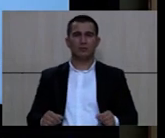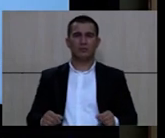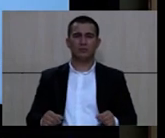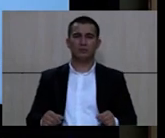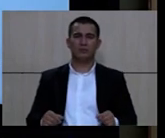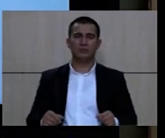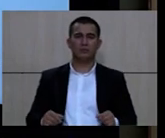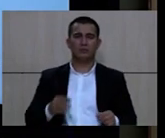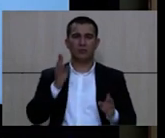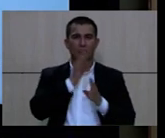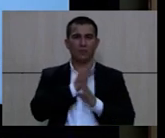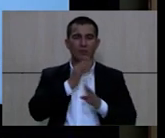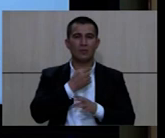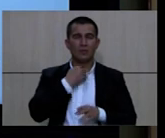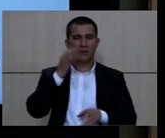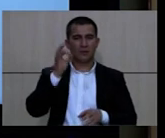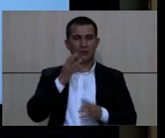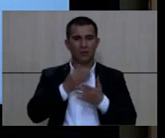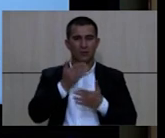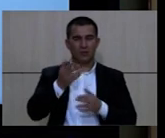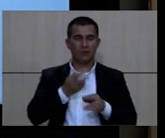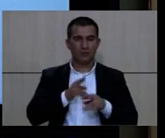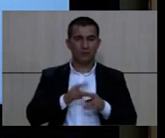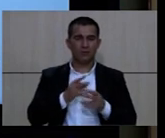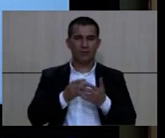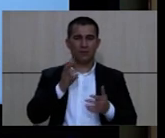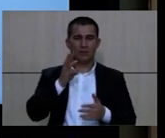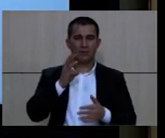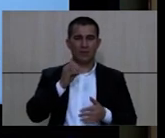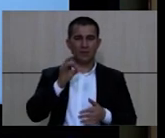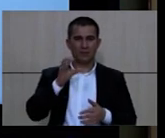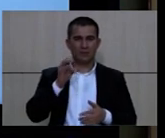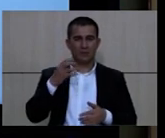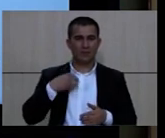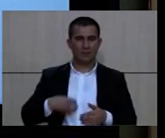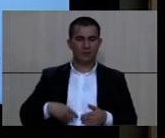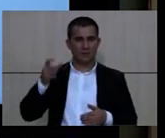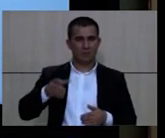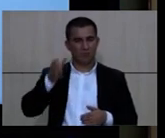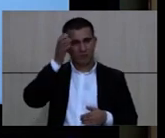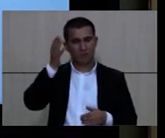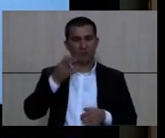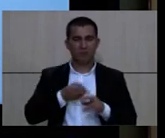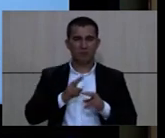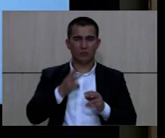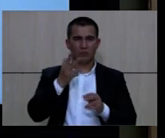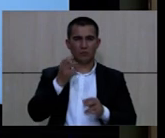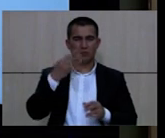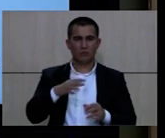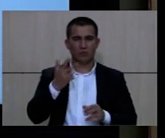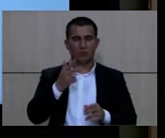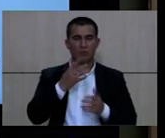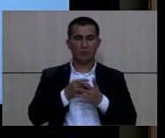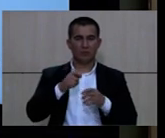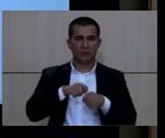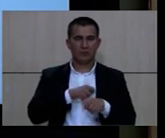Demek tovuşning havodagi tezligini Fransuz olimi Mersen tomonidan aniqlangan bo'lib, u 343 metr